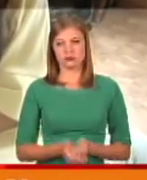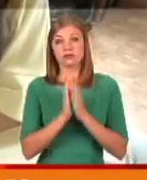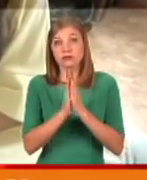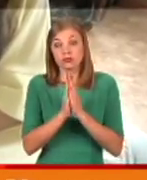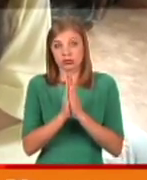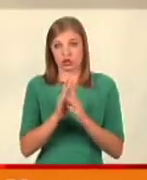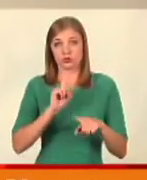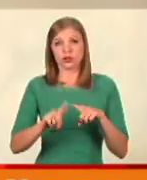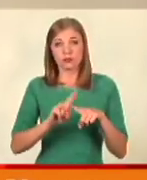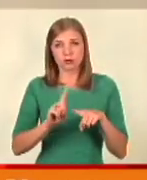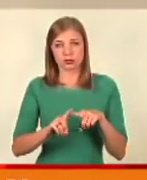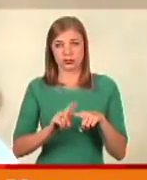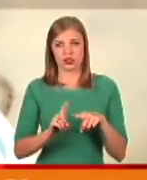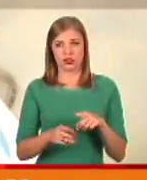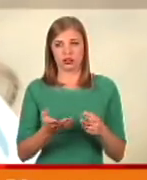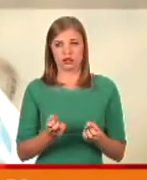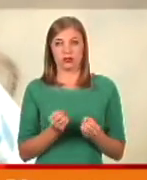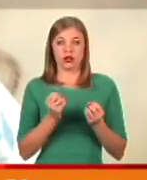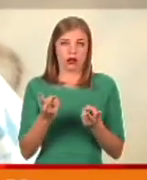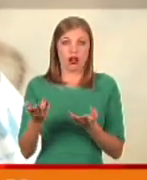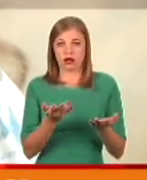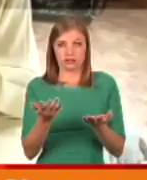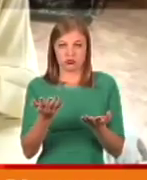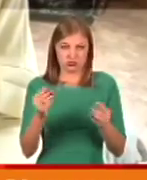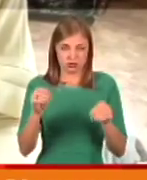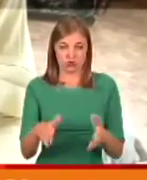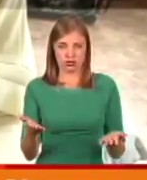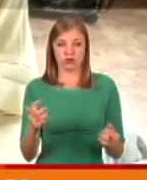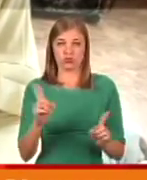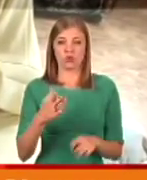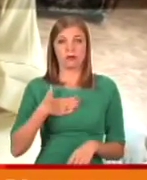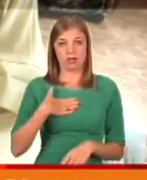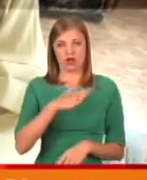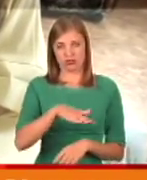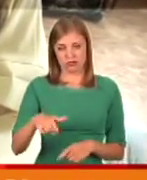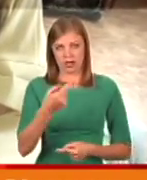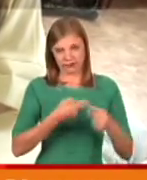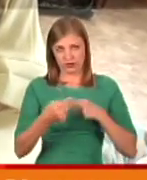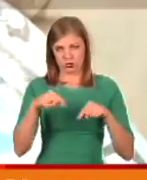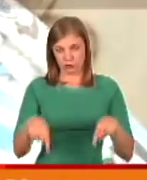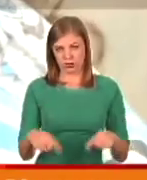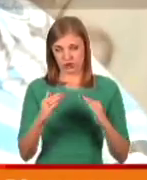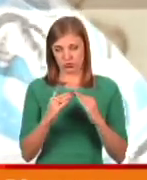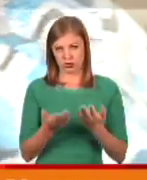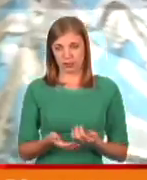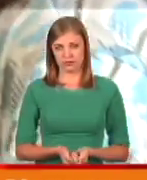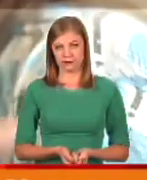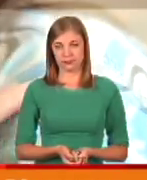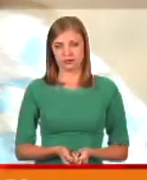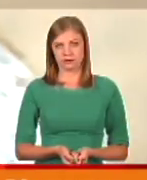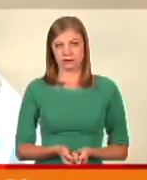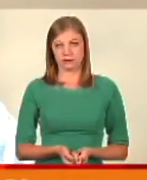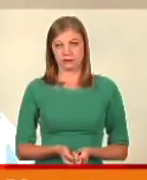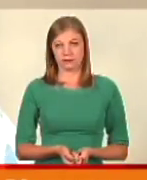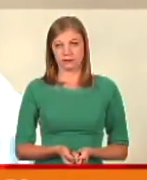пожалуйста, побыстрее. Как-нибудь там, может быть, чтобы наши ребята вернулись сюда. Я знаю, вот туда